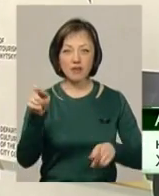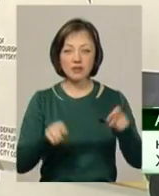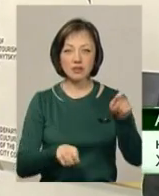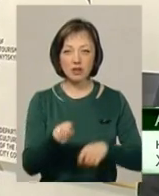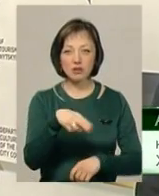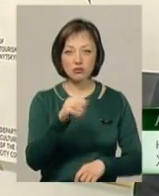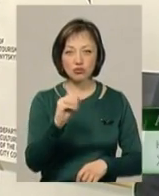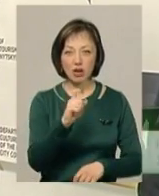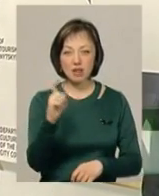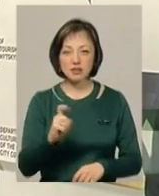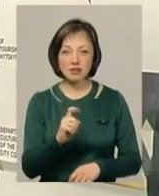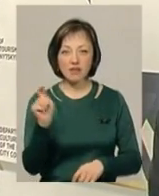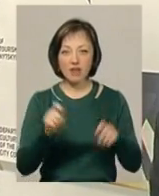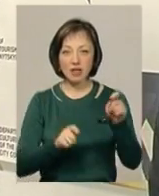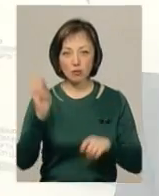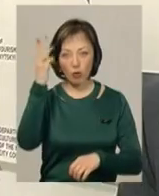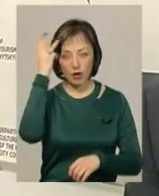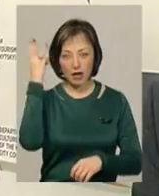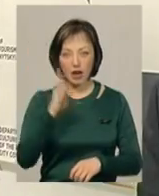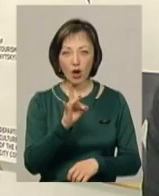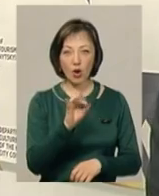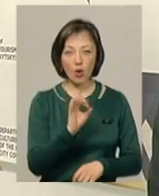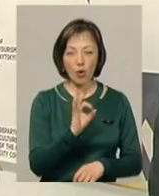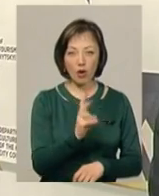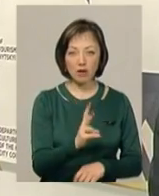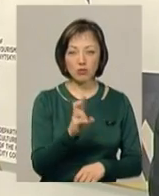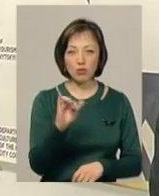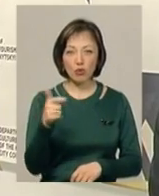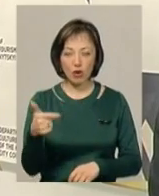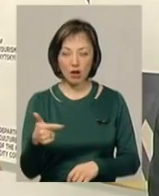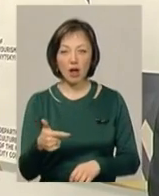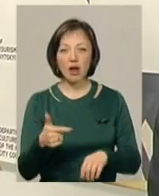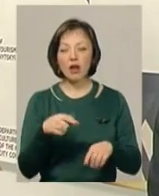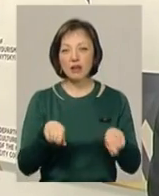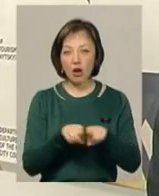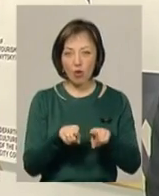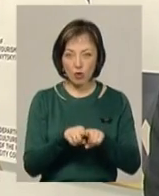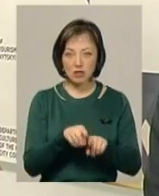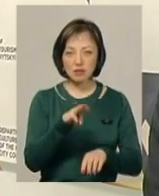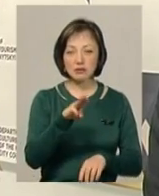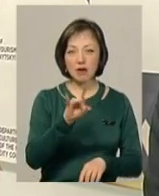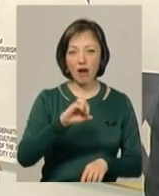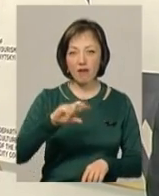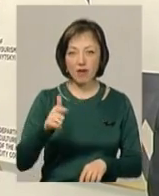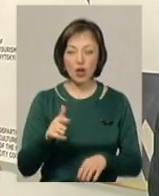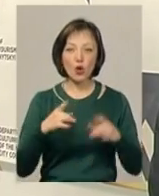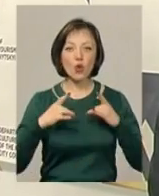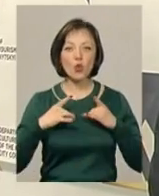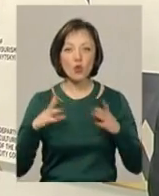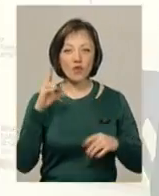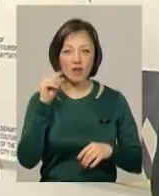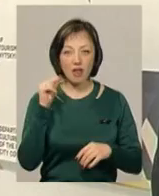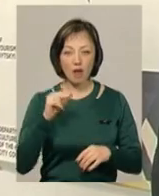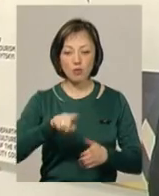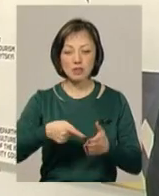Поділля» і, відповідно, «Рок-н-бух». Крім того, у нас в травні ювілей муніципального камерного